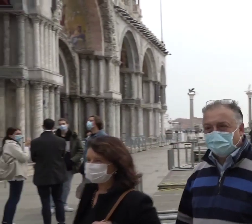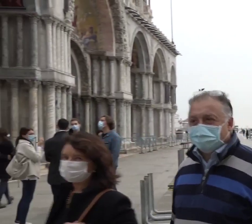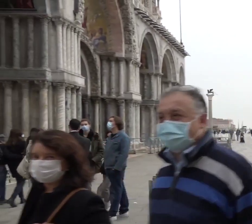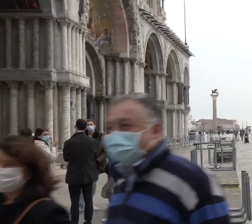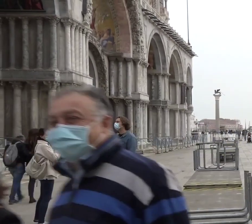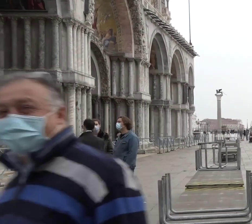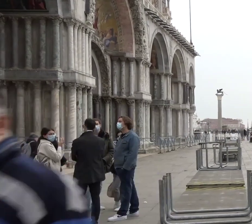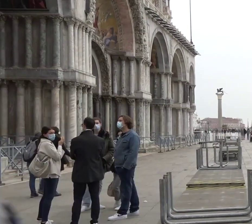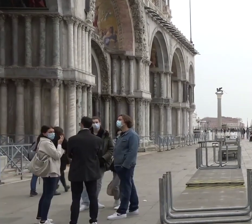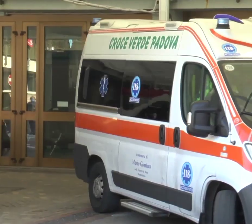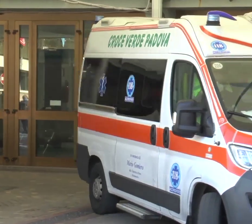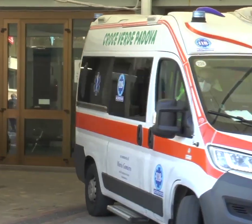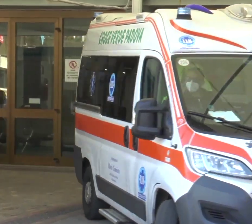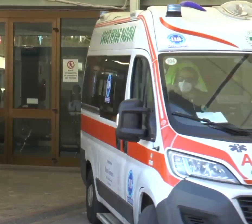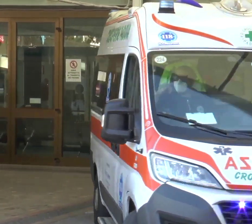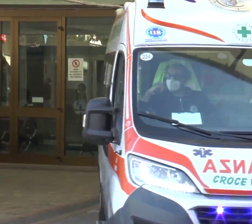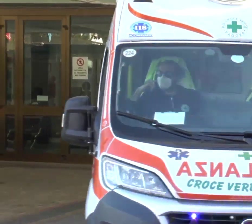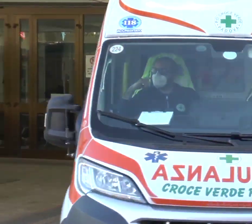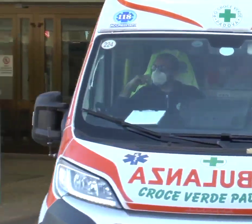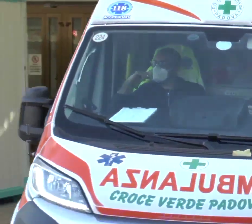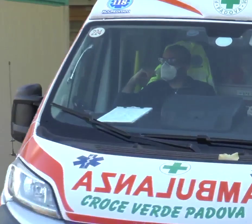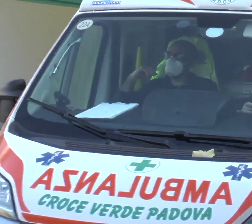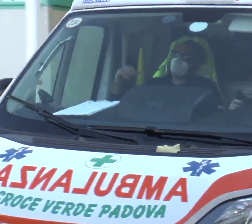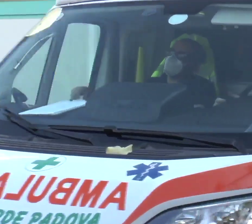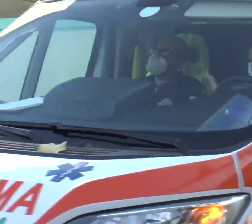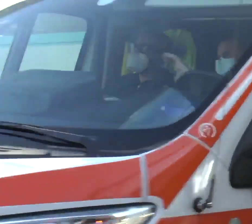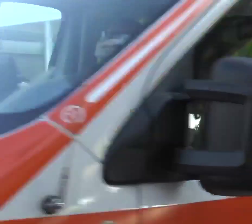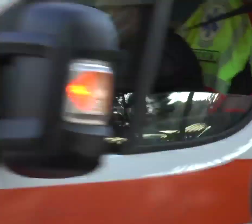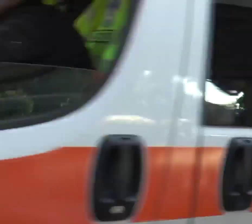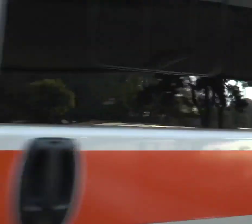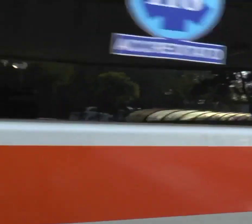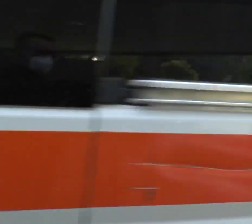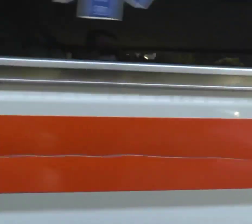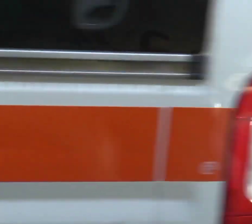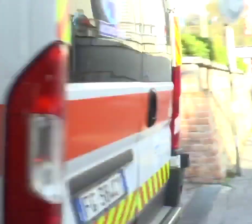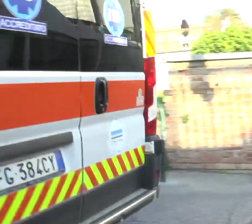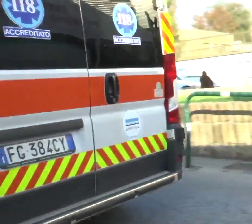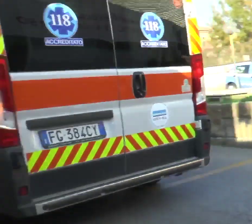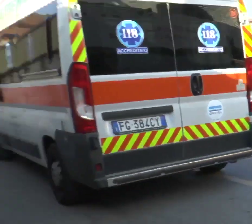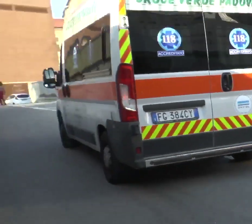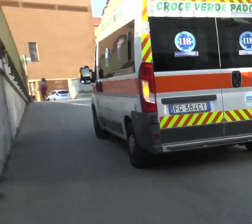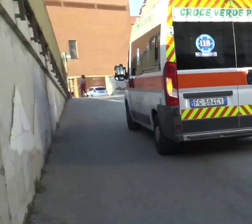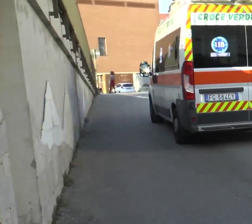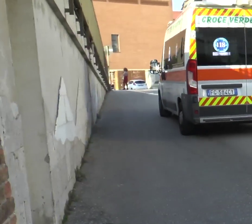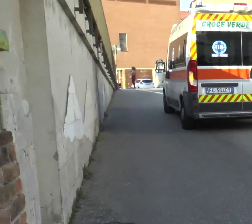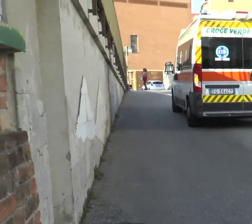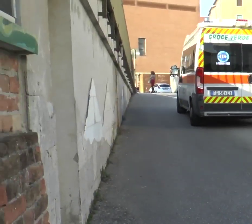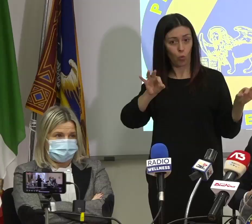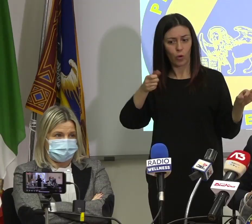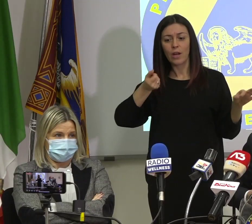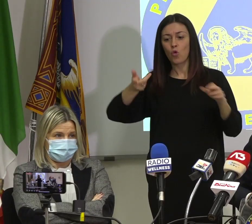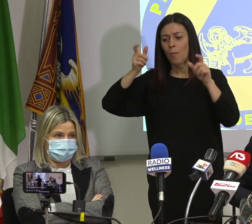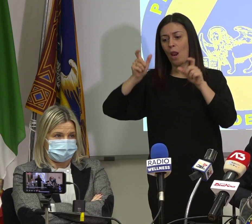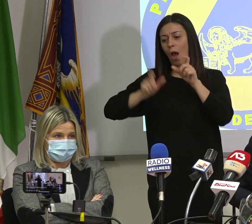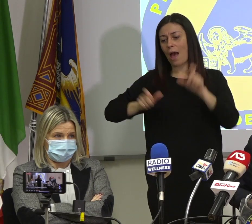mantenere questi parametri e ricoveri in calo come negli ultimi 14 giorni non ci si potrà uscire prima di almeno altre due o tre settimane dai governatori